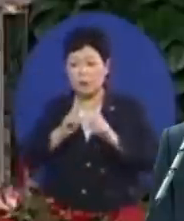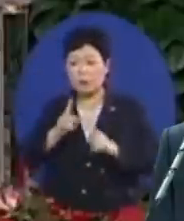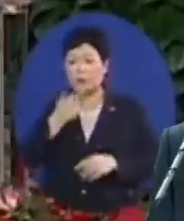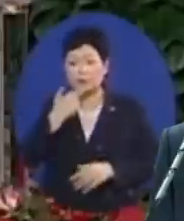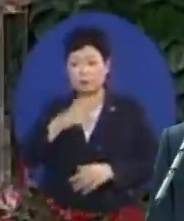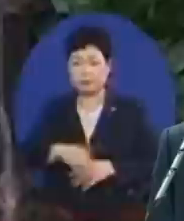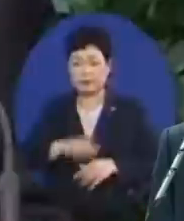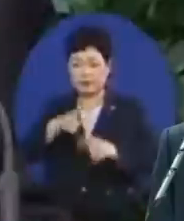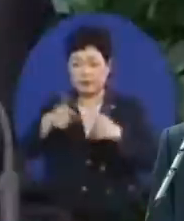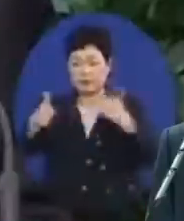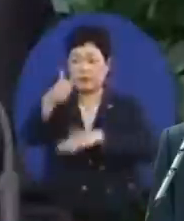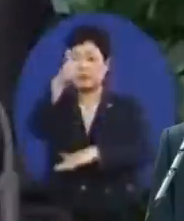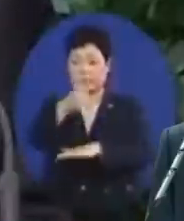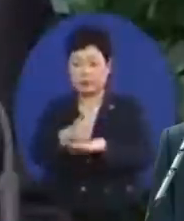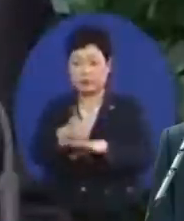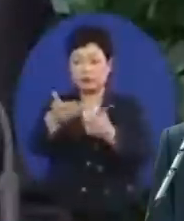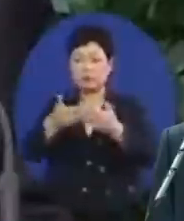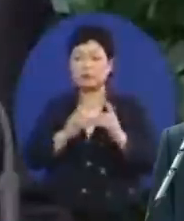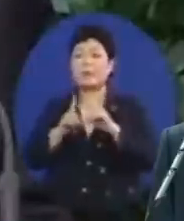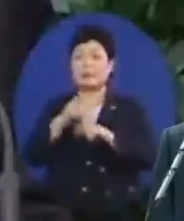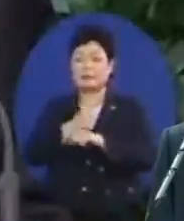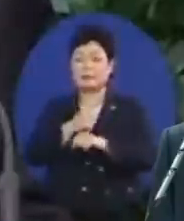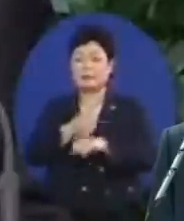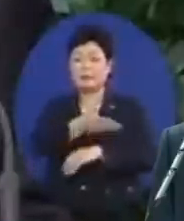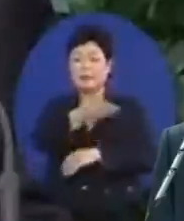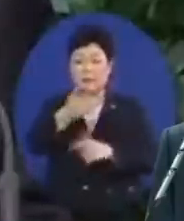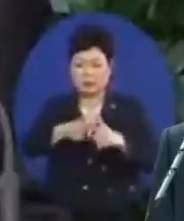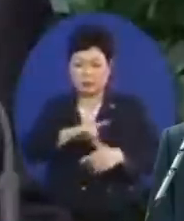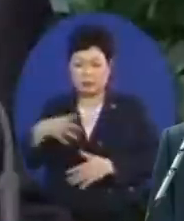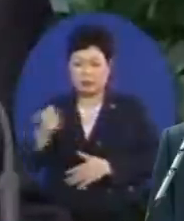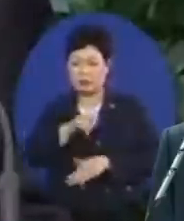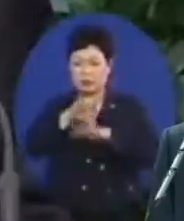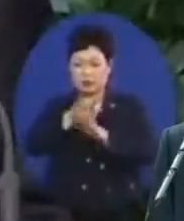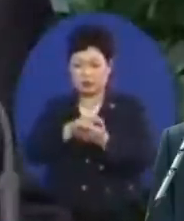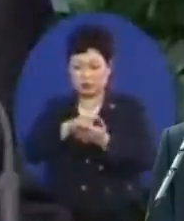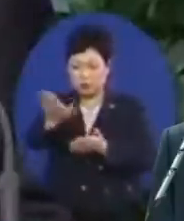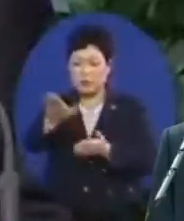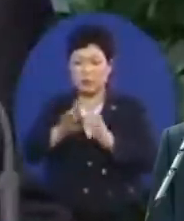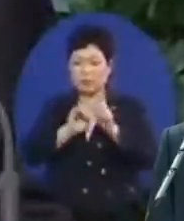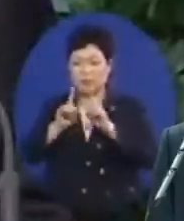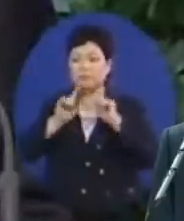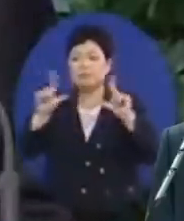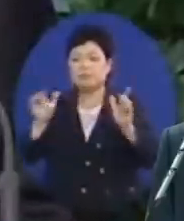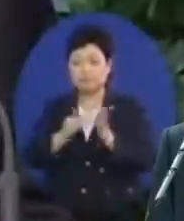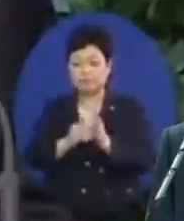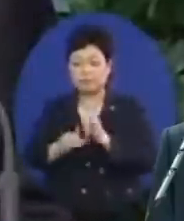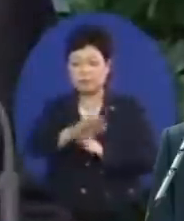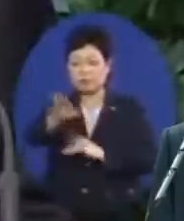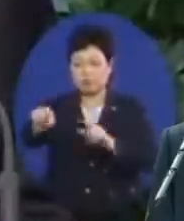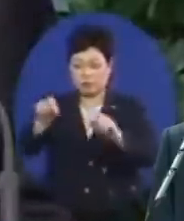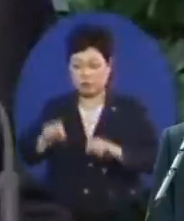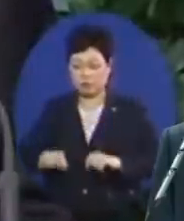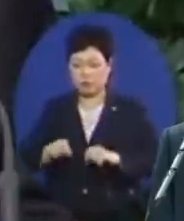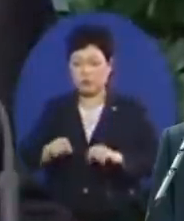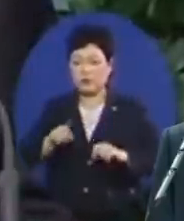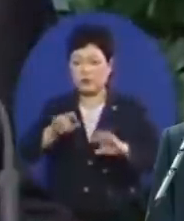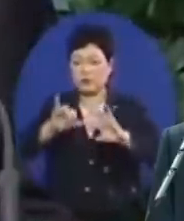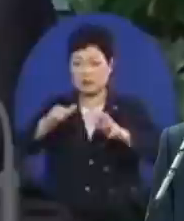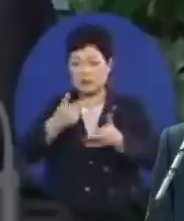예수님이 최후에 주신 말씀이 내 이름으로 귀신을 쫓아내라고 하는 것입니다. 우리도 이 세상을 떠날